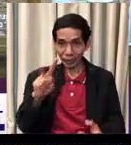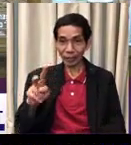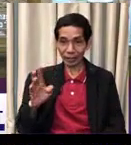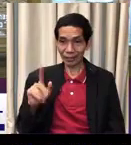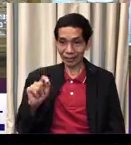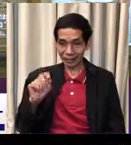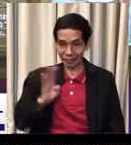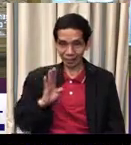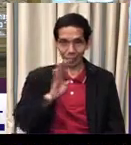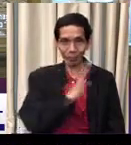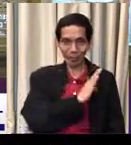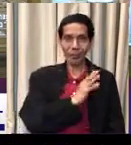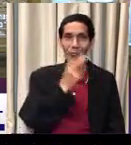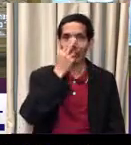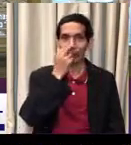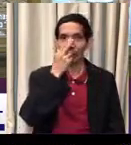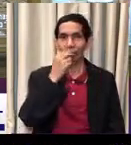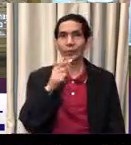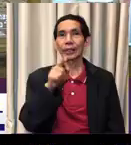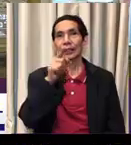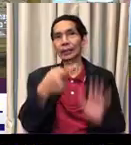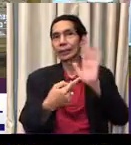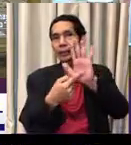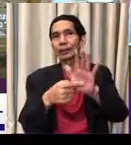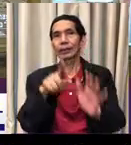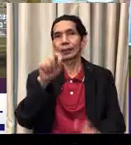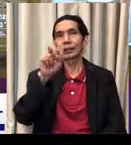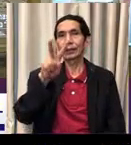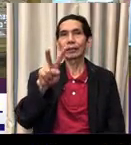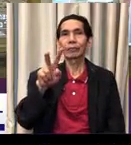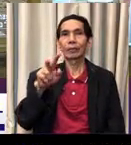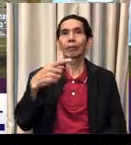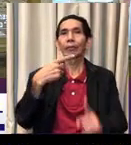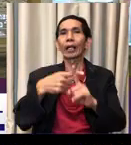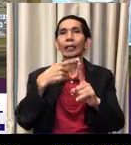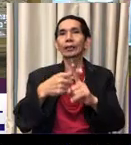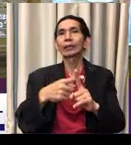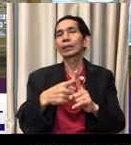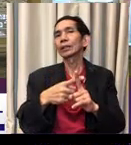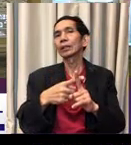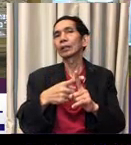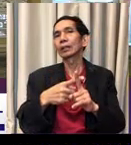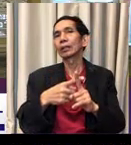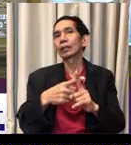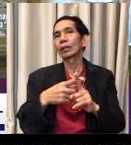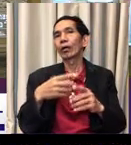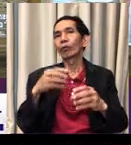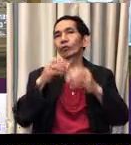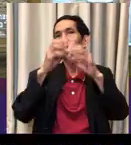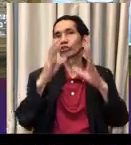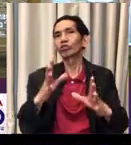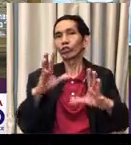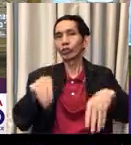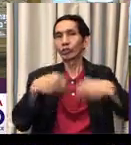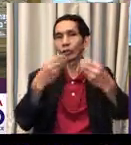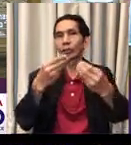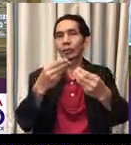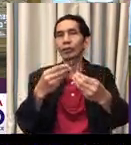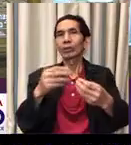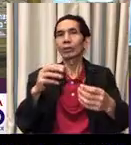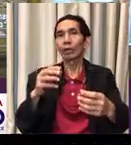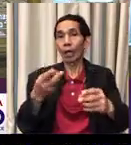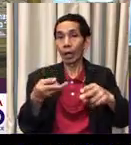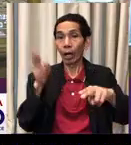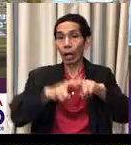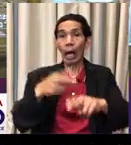TV-hon. Ayan po. Ating mga daycare. For educational ano nila yan. Tumaas na rin po ano